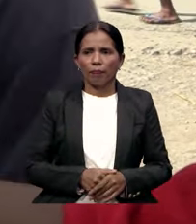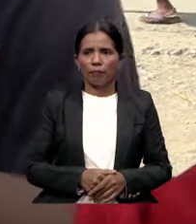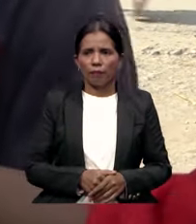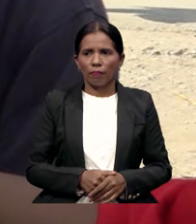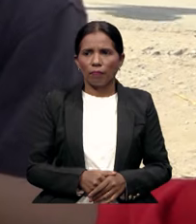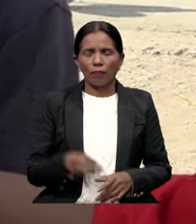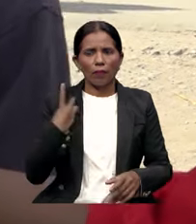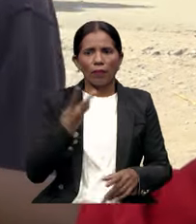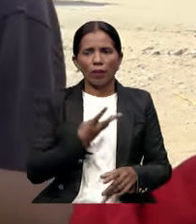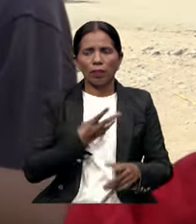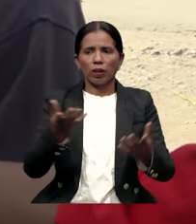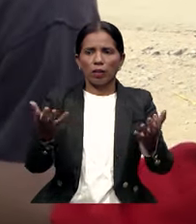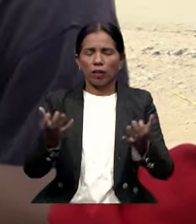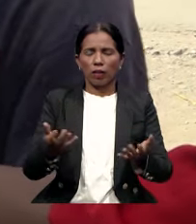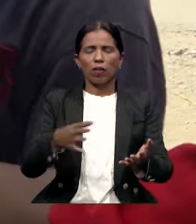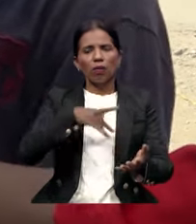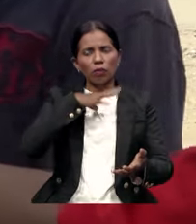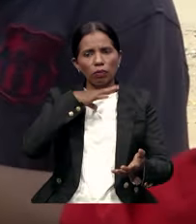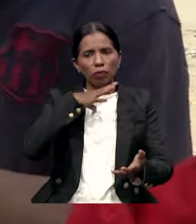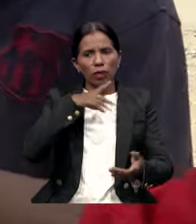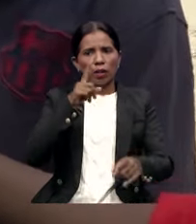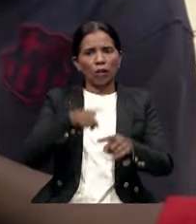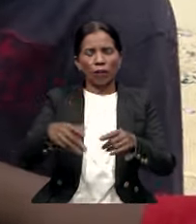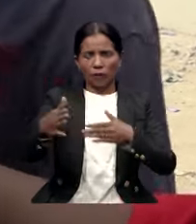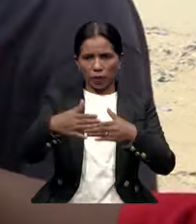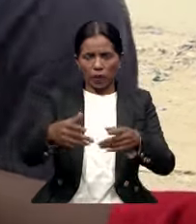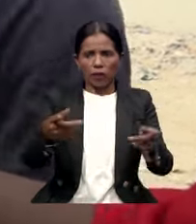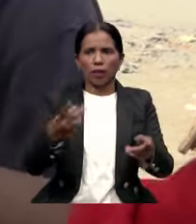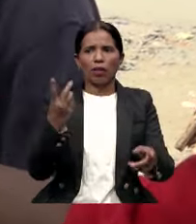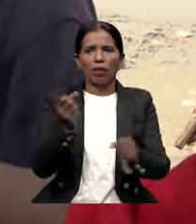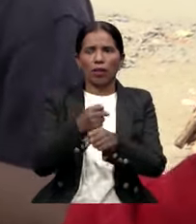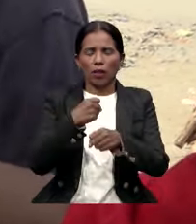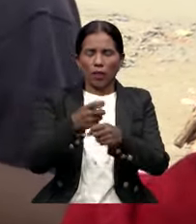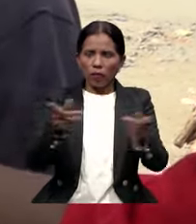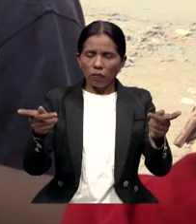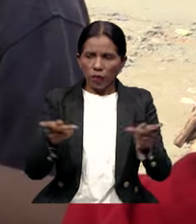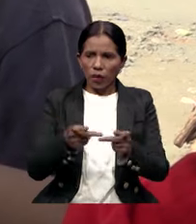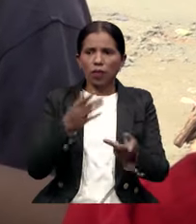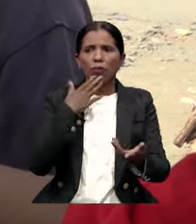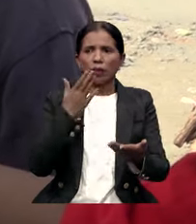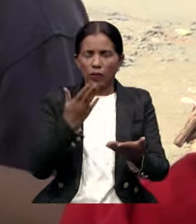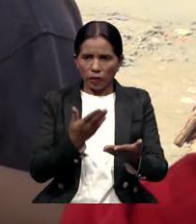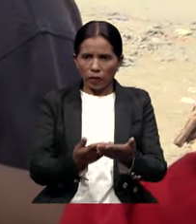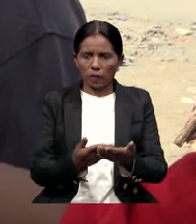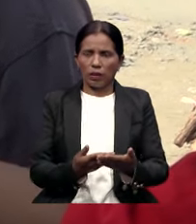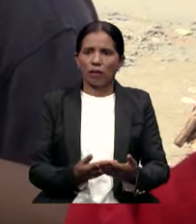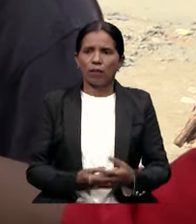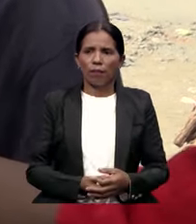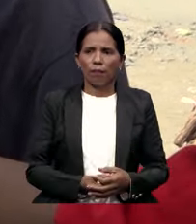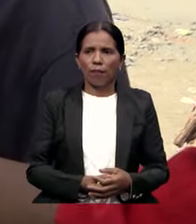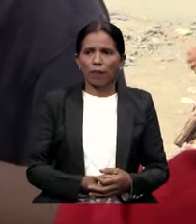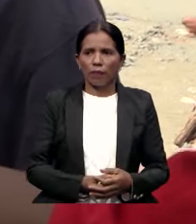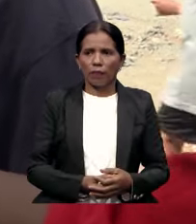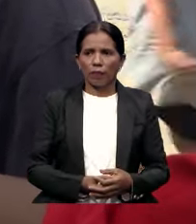Durante ne ami mo sakara ku li su ne ne labele besik ya ne. Atau hal fati ne be dia asa